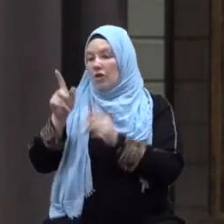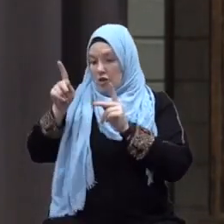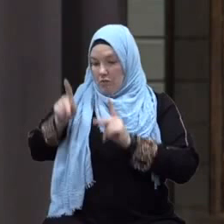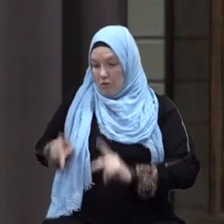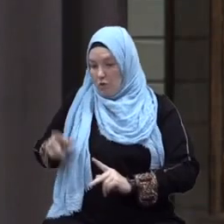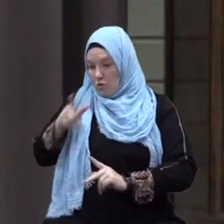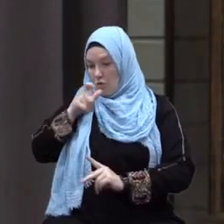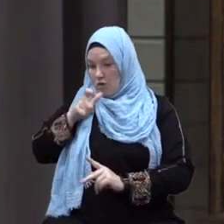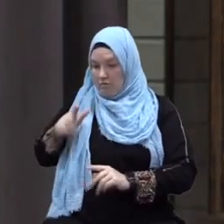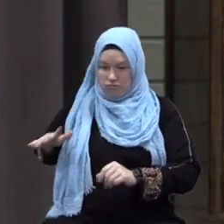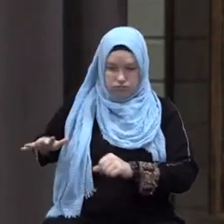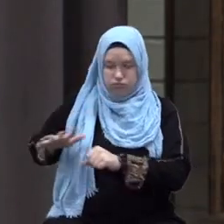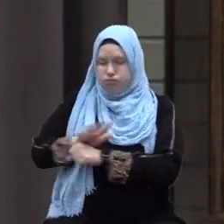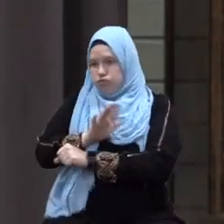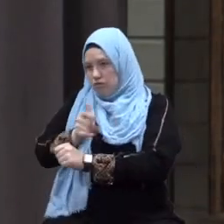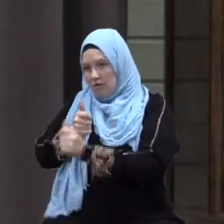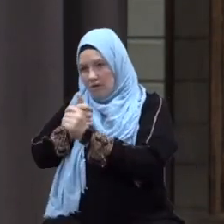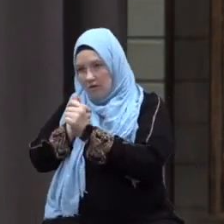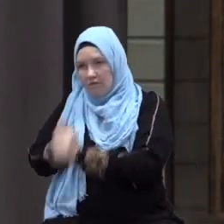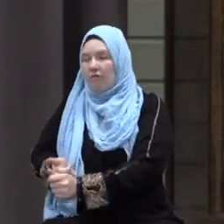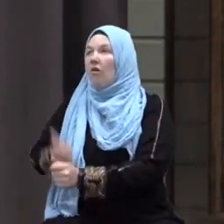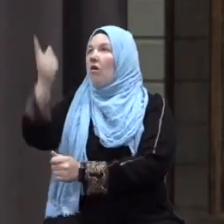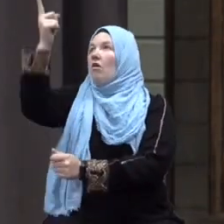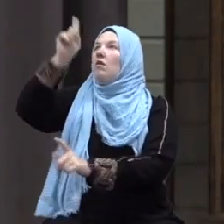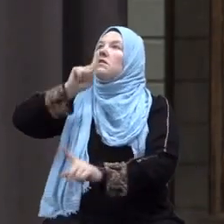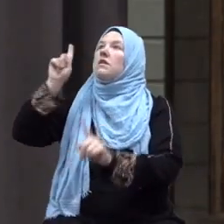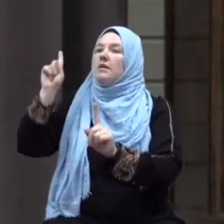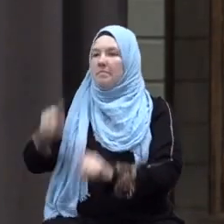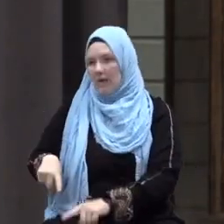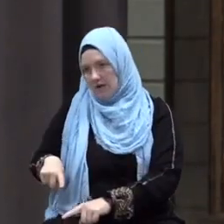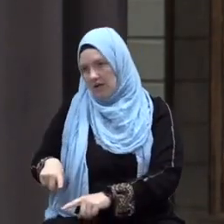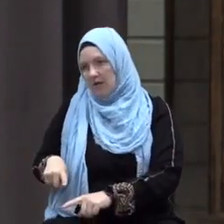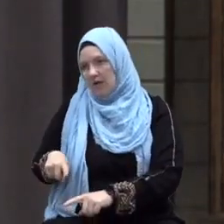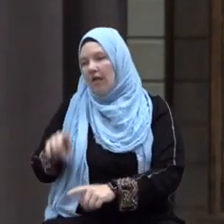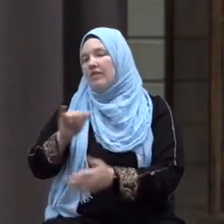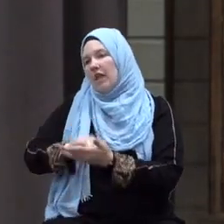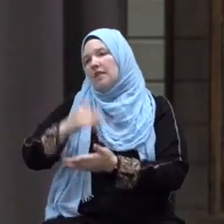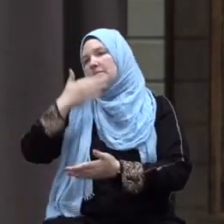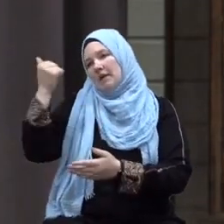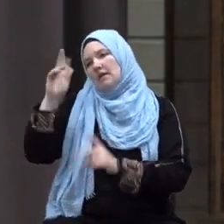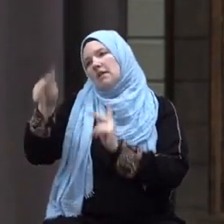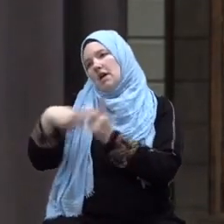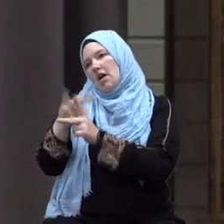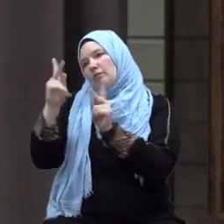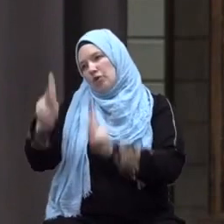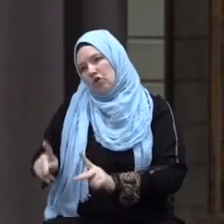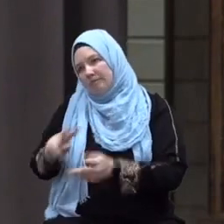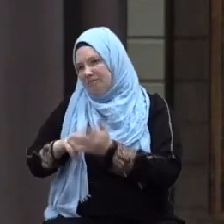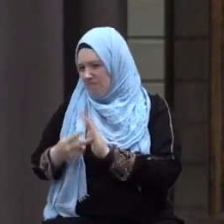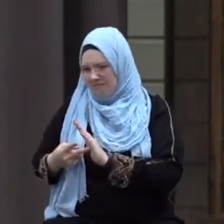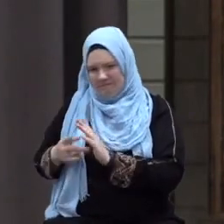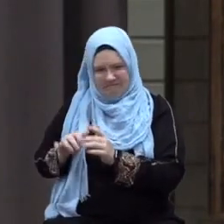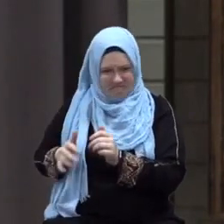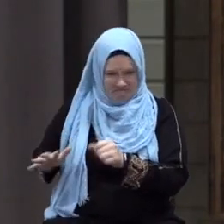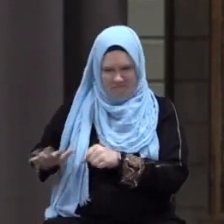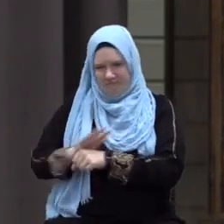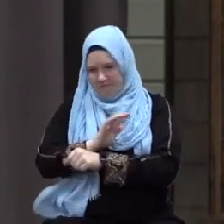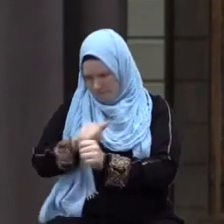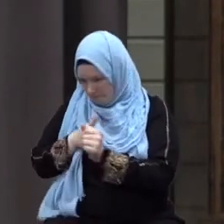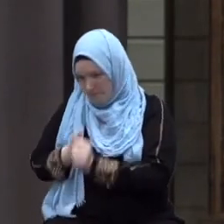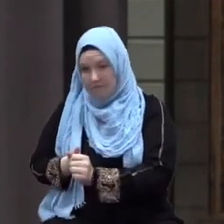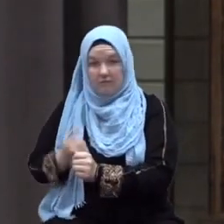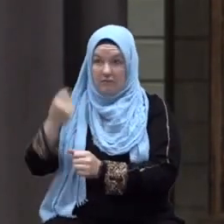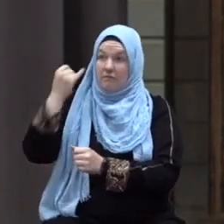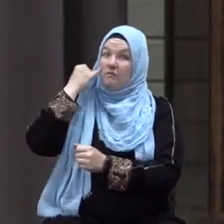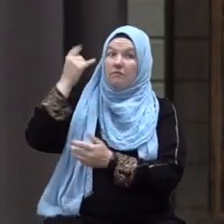his faith to the commands of Allah subhanahu wa ta'ala? أَسْلَمَ وَجْهَهُ لِلَّهِ, which means